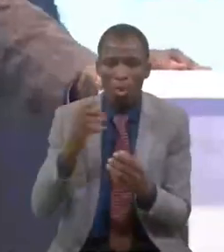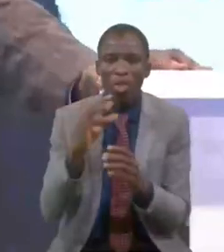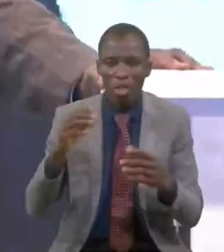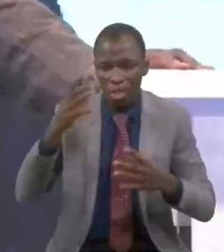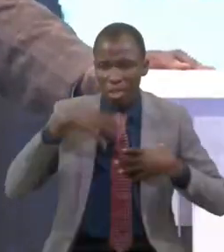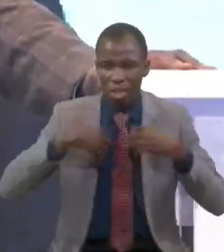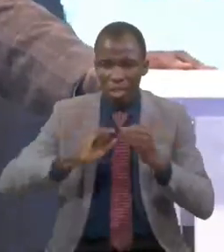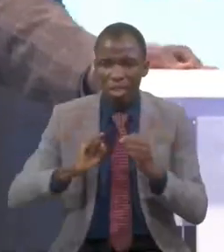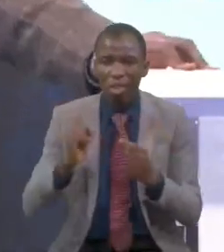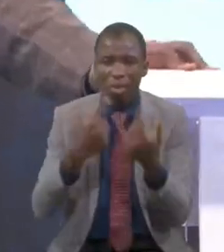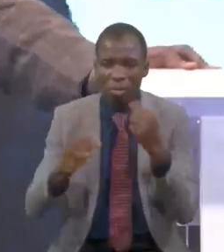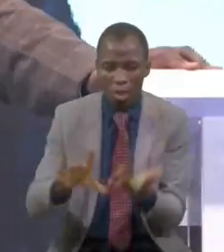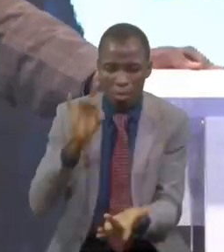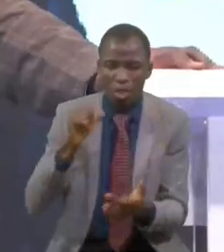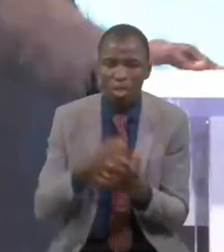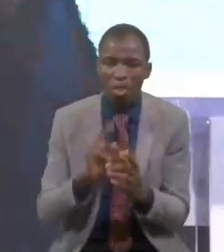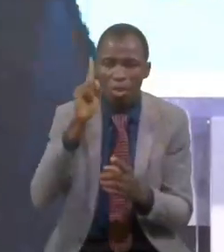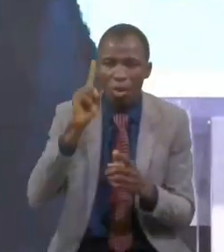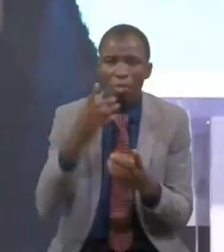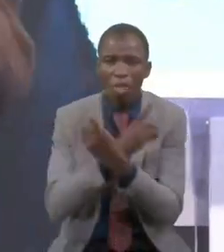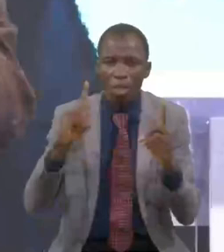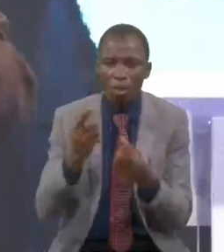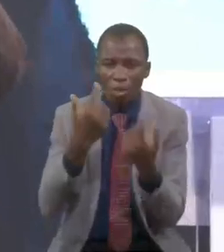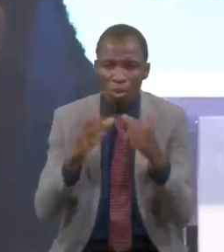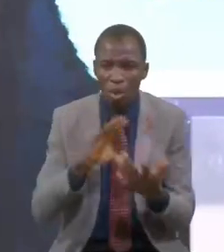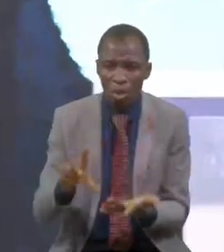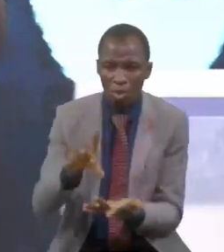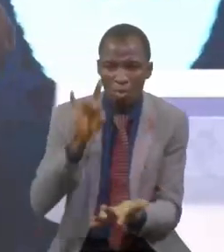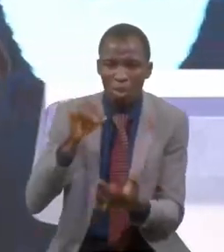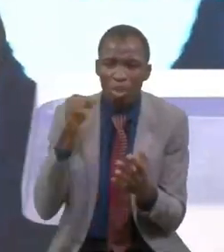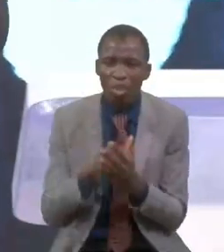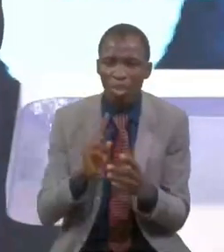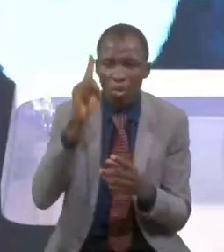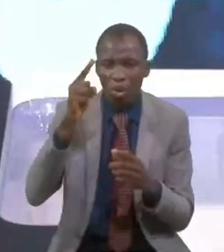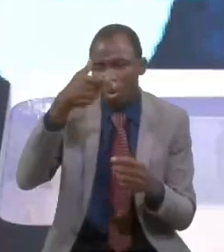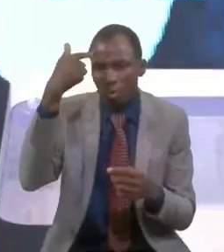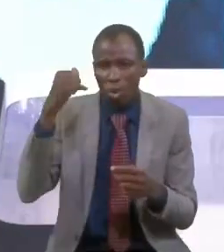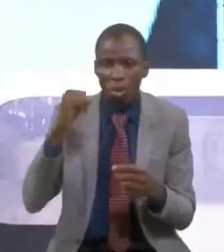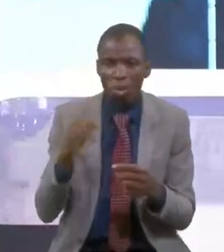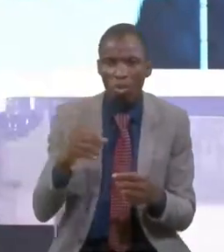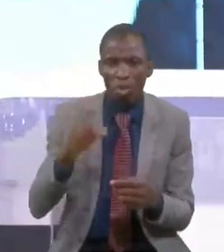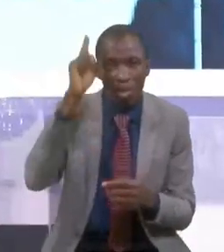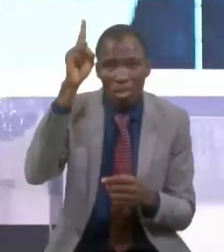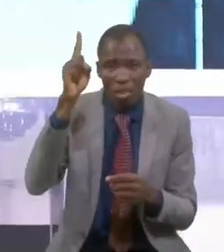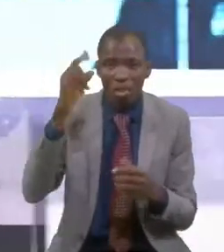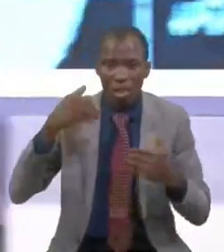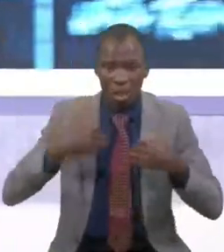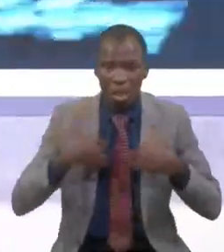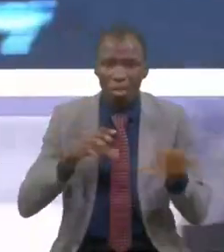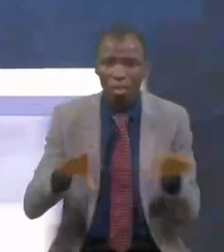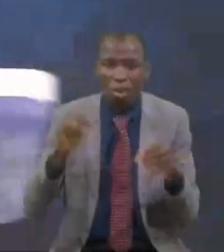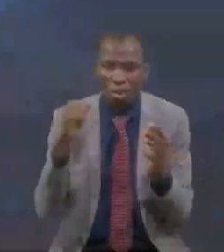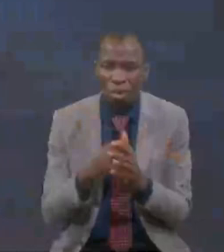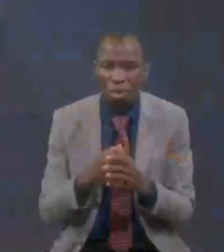portion la guérison venez prendre la votre la délivrance venez prendre la votre parce que lui l'a